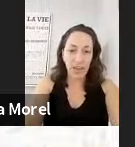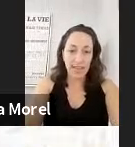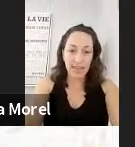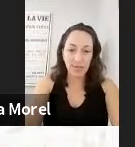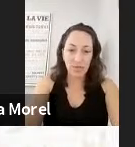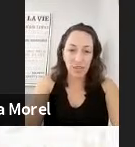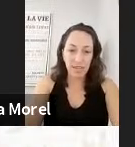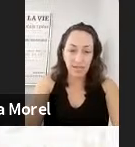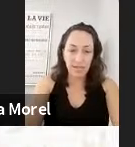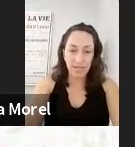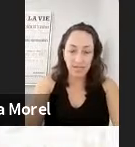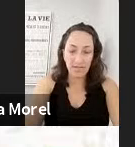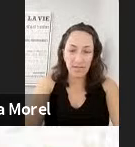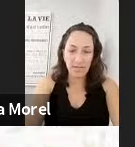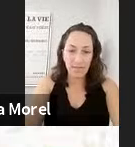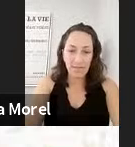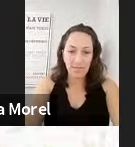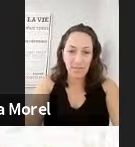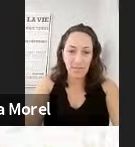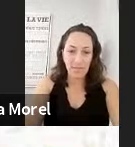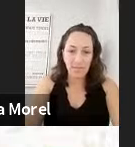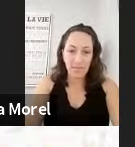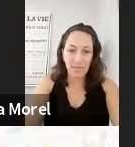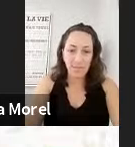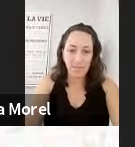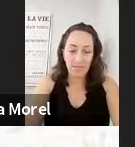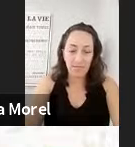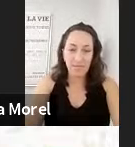Je peux la lire si vous voulez.